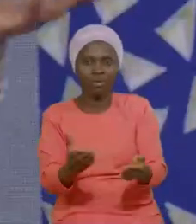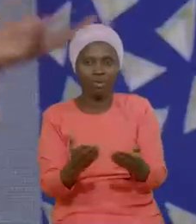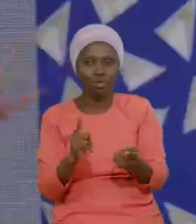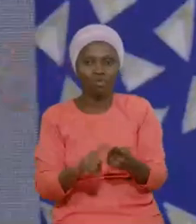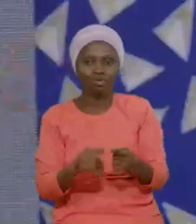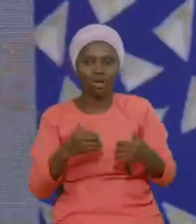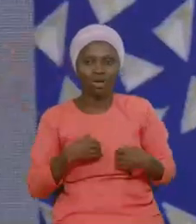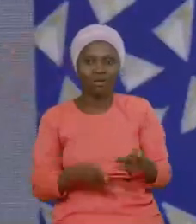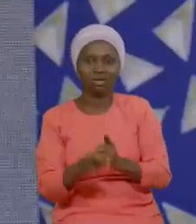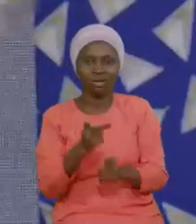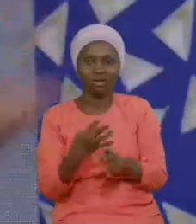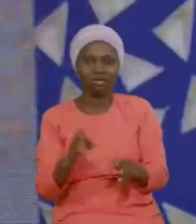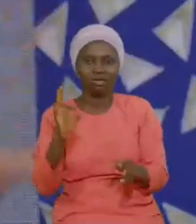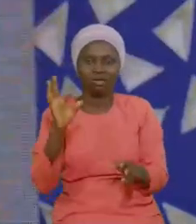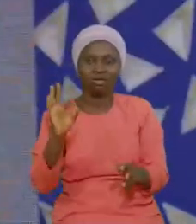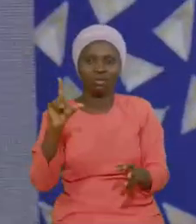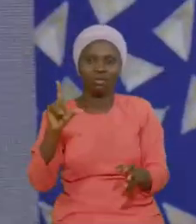Et il a commencé à travailler.